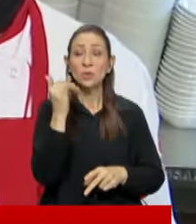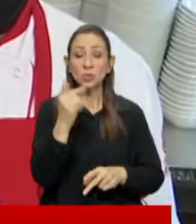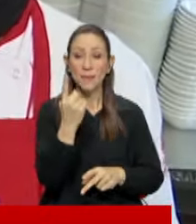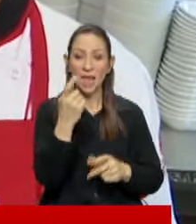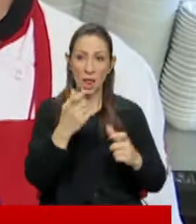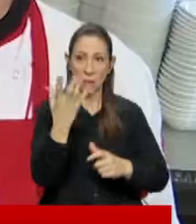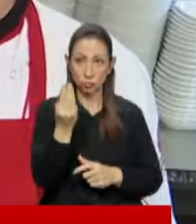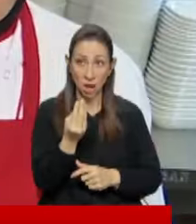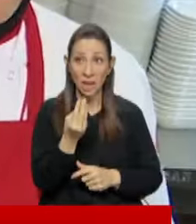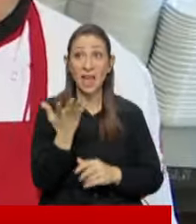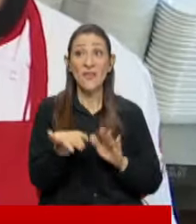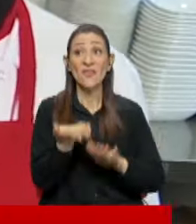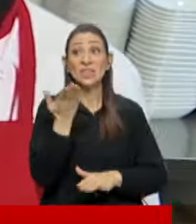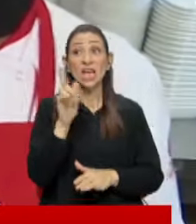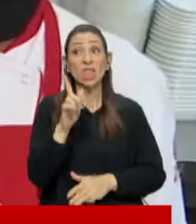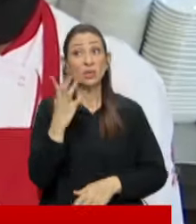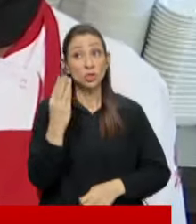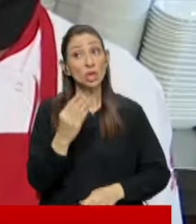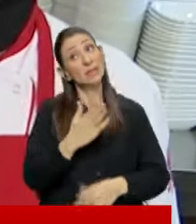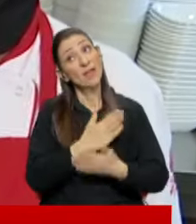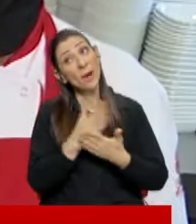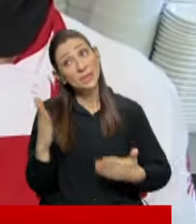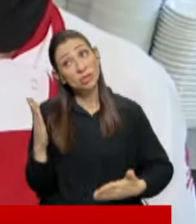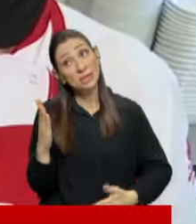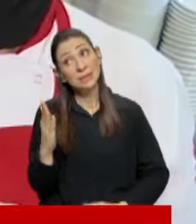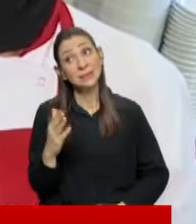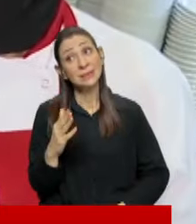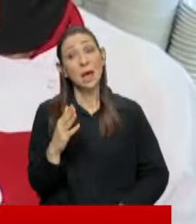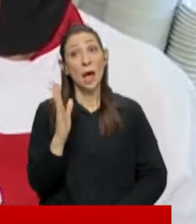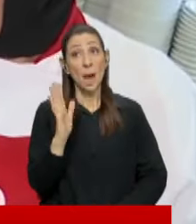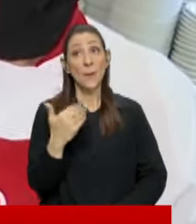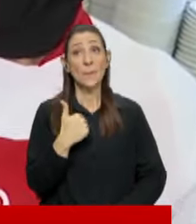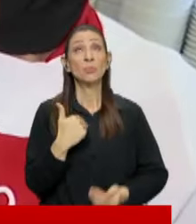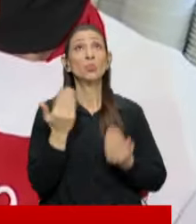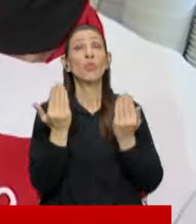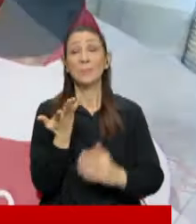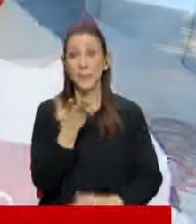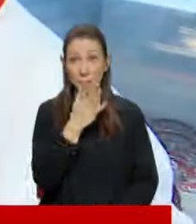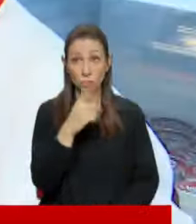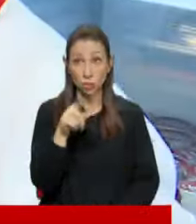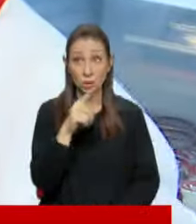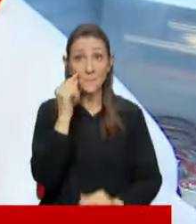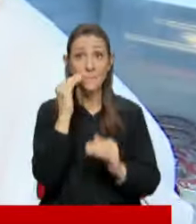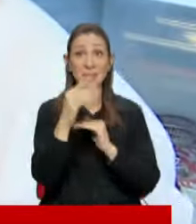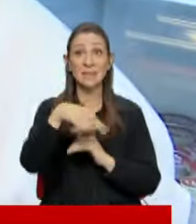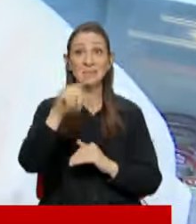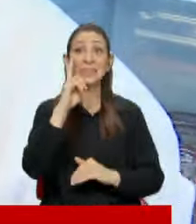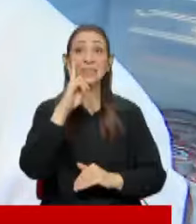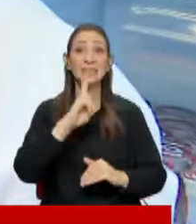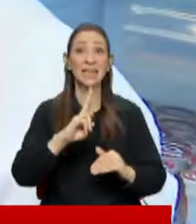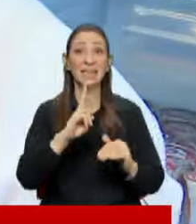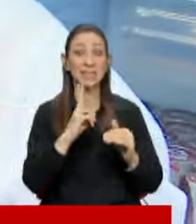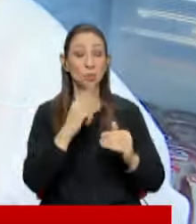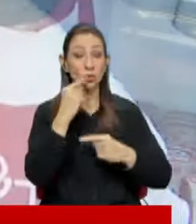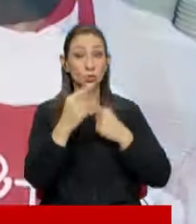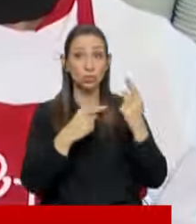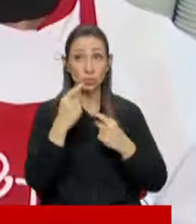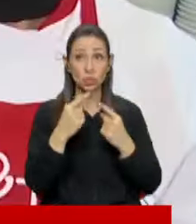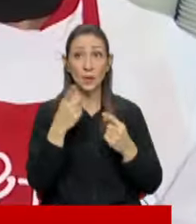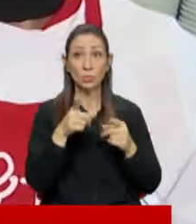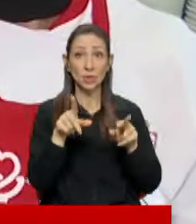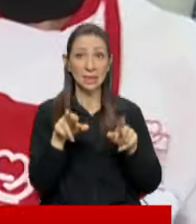yer olacak. Belki daha fazlası ihtiyaç olacak, devam edeceğiz. Ama benim duam ne biliyor musunuz? Milletimizin zenginliğini konuştuğumuz ve